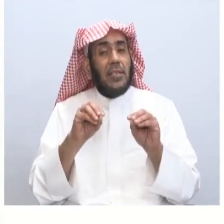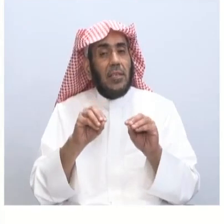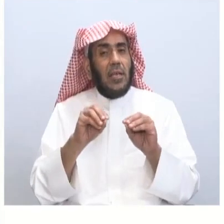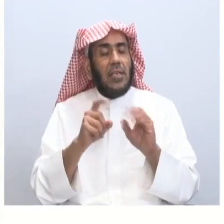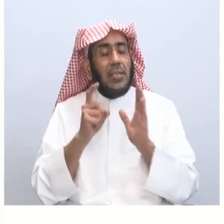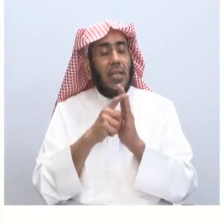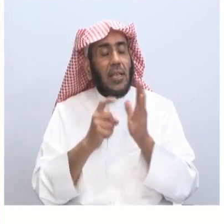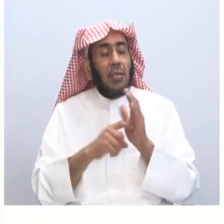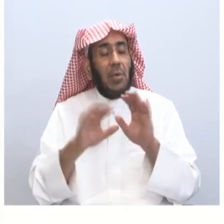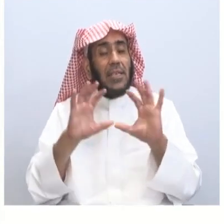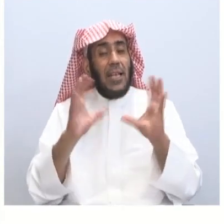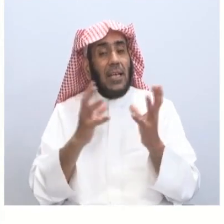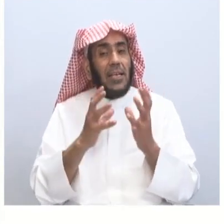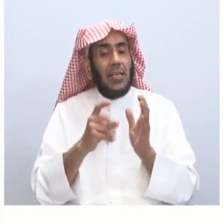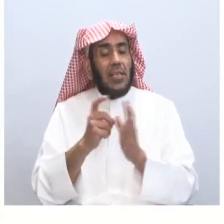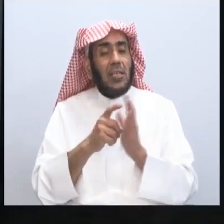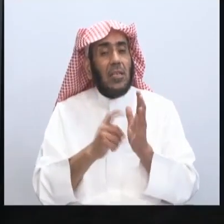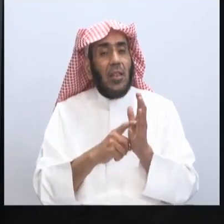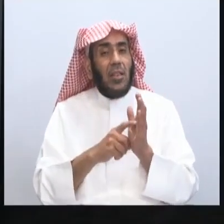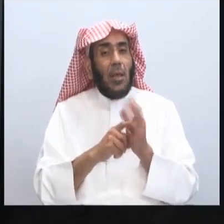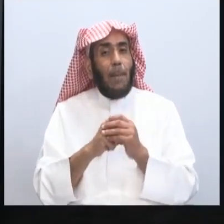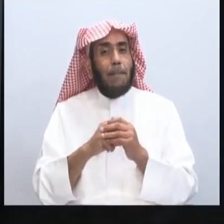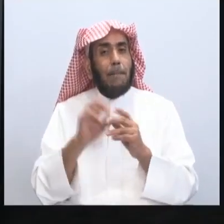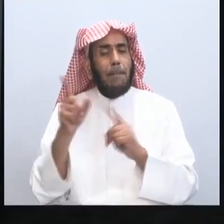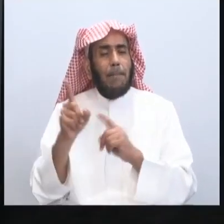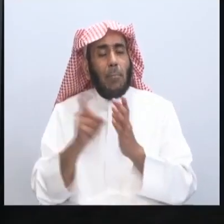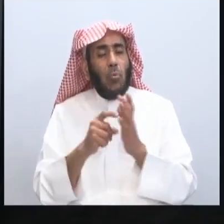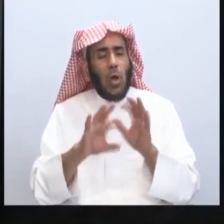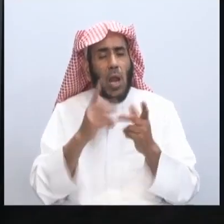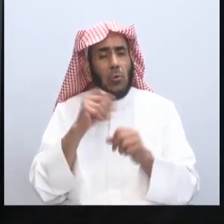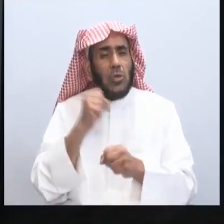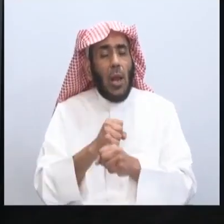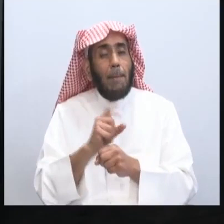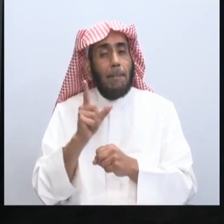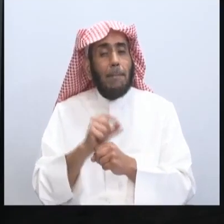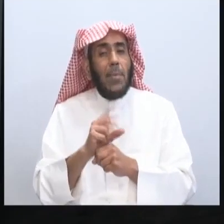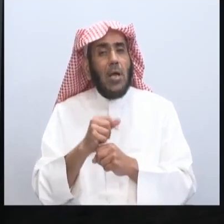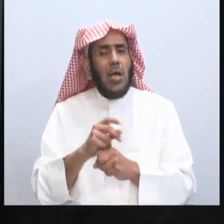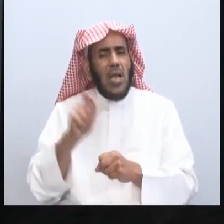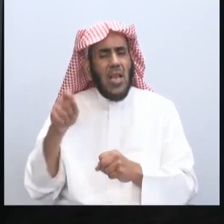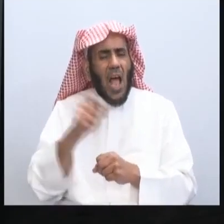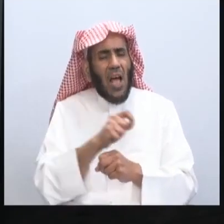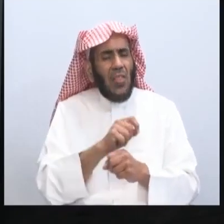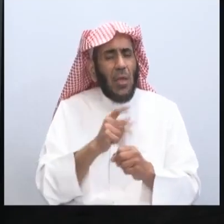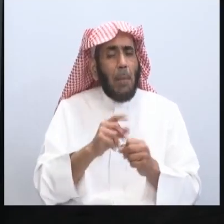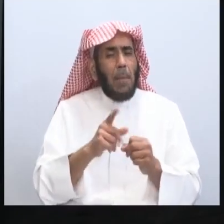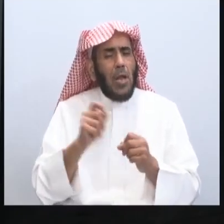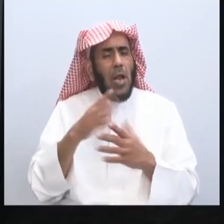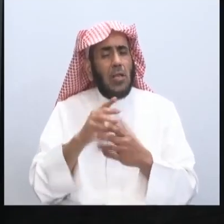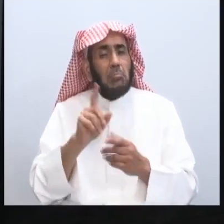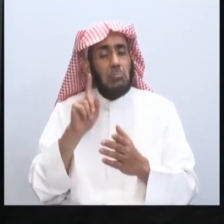التنظيم الاداري تنظيم القضاء كان الرسول عليه وسلم يقضي بين الناس